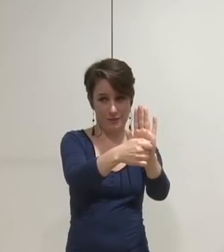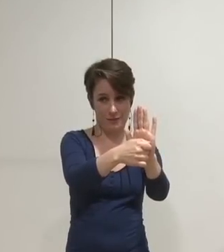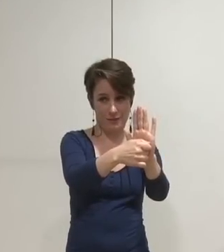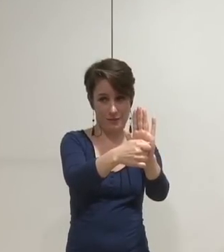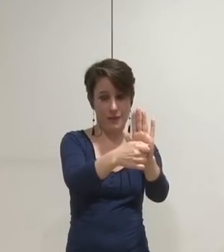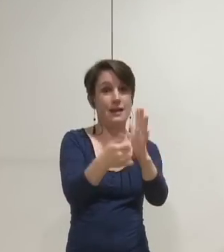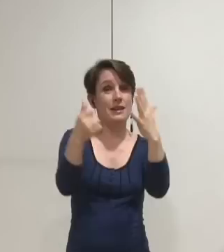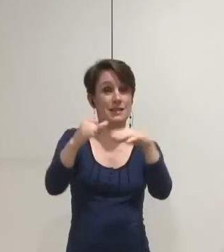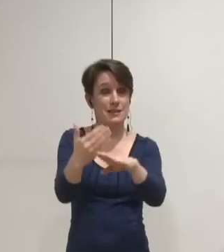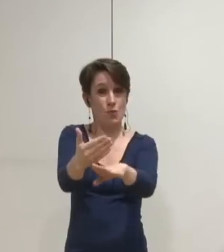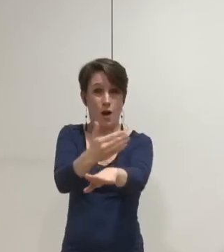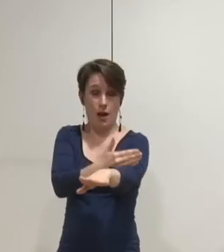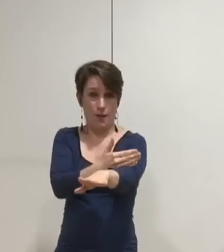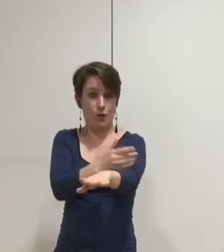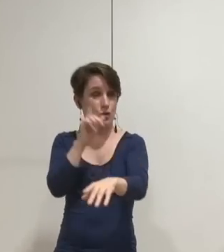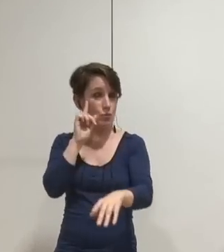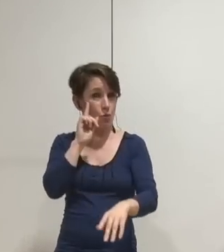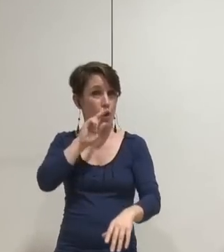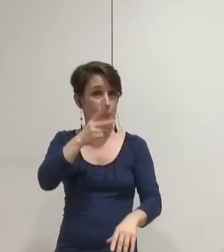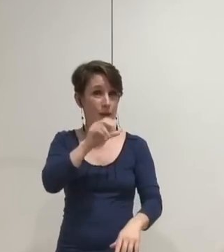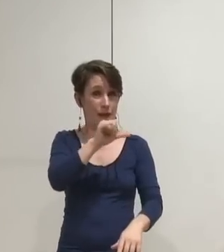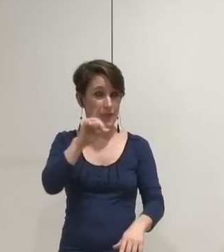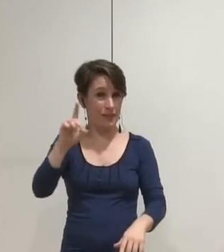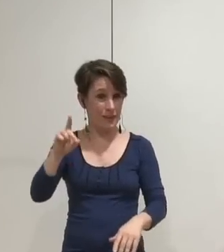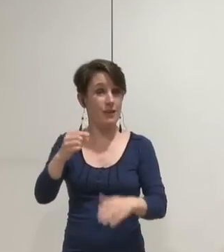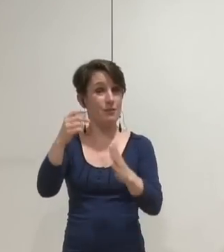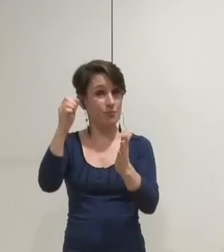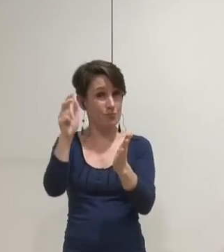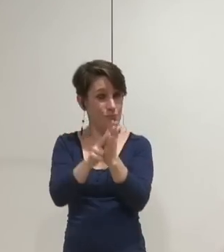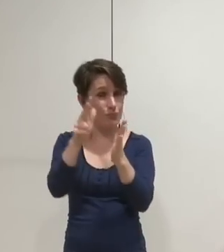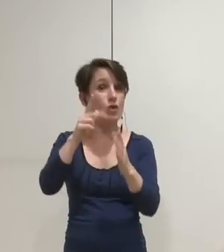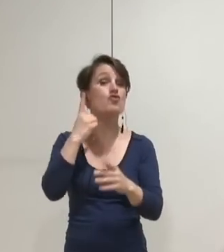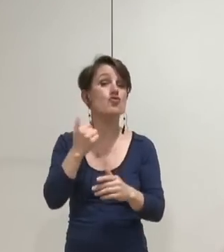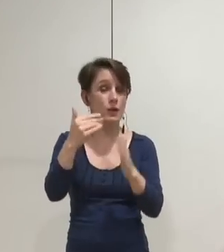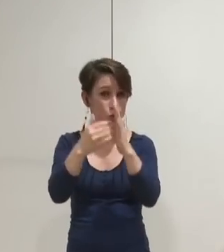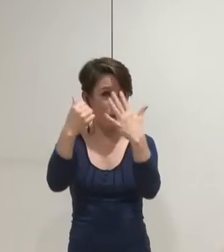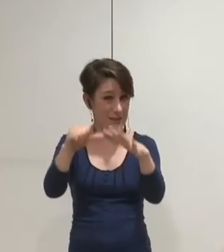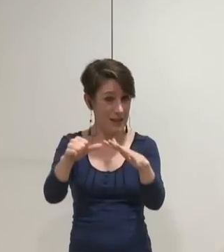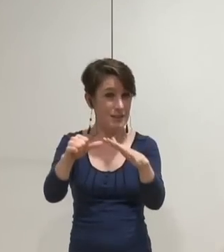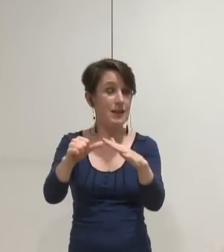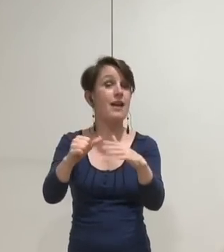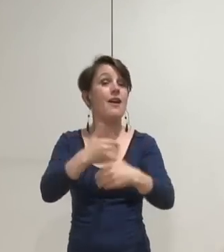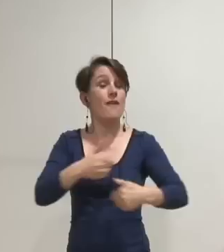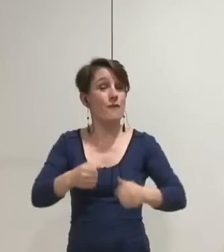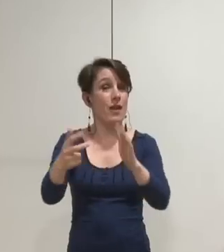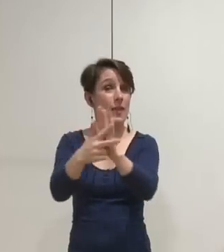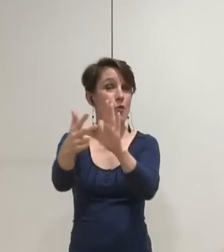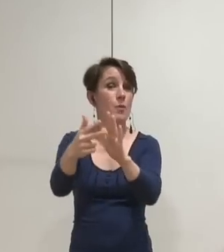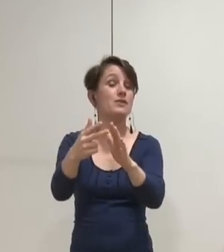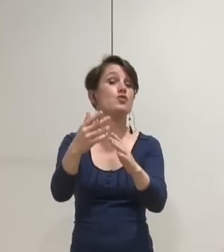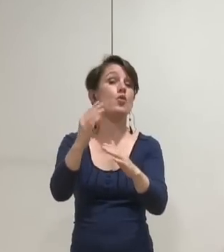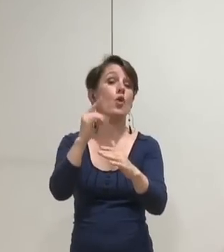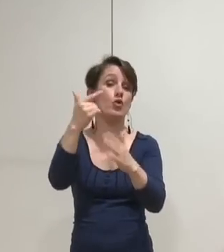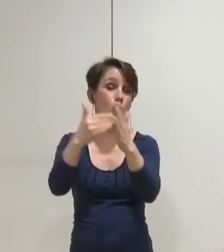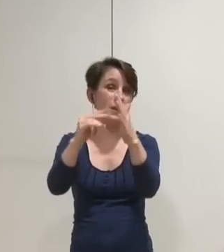puisqu'il est prévu d'adopter un PADD en juin 2016 et d'aboutir à une approbation fin 2018 après une enquête publique donc c'est ce qui